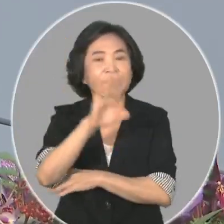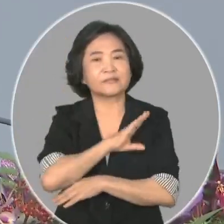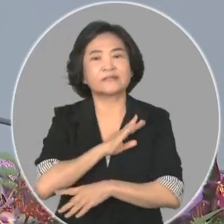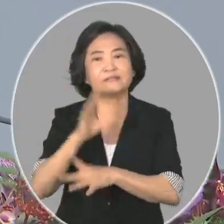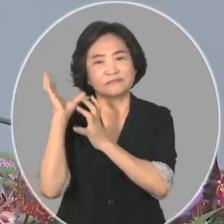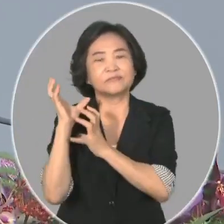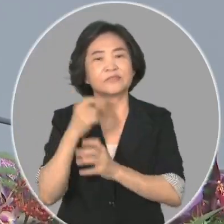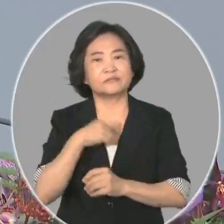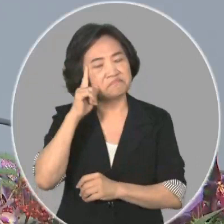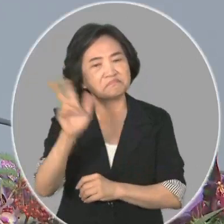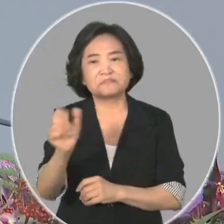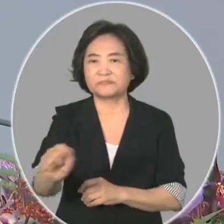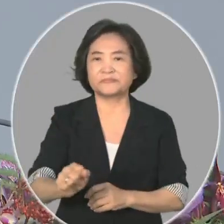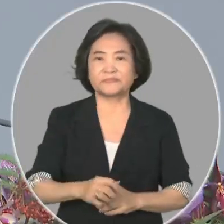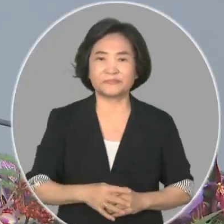避的责任。